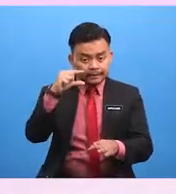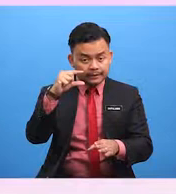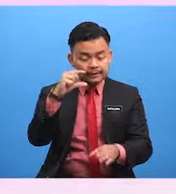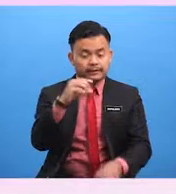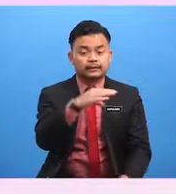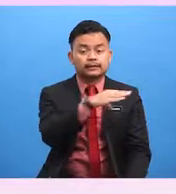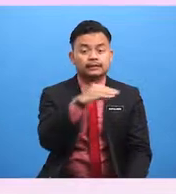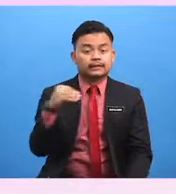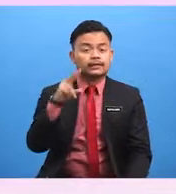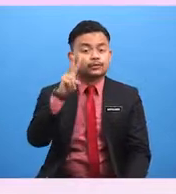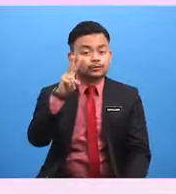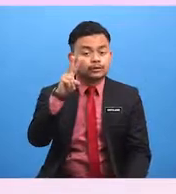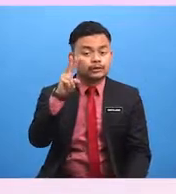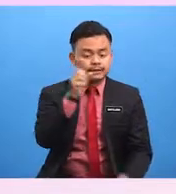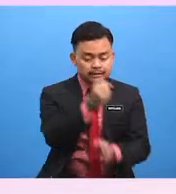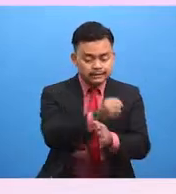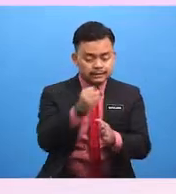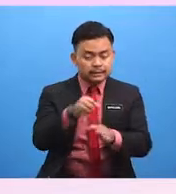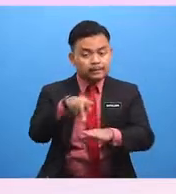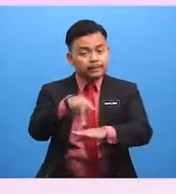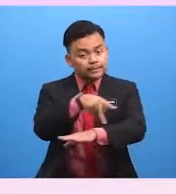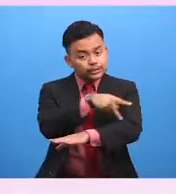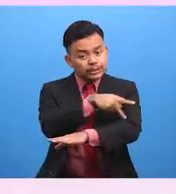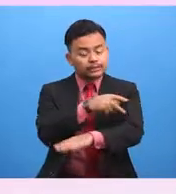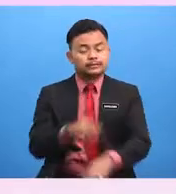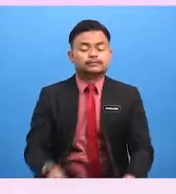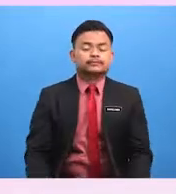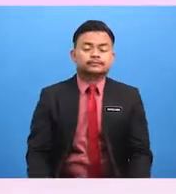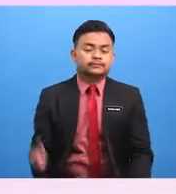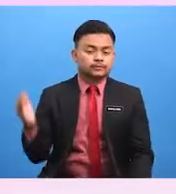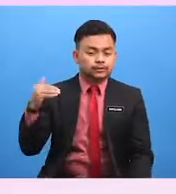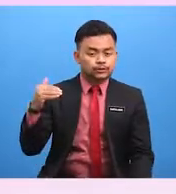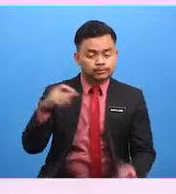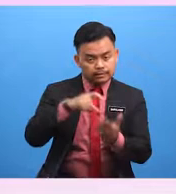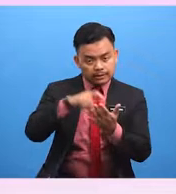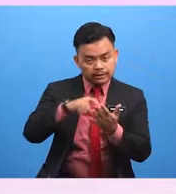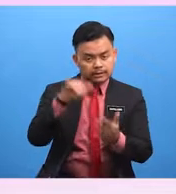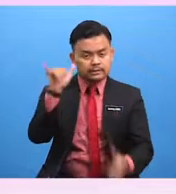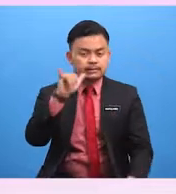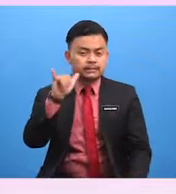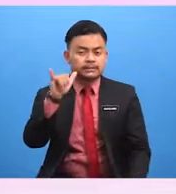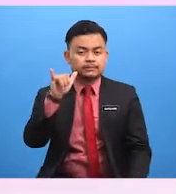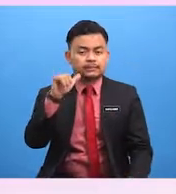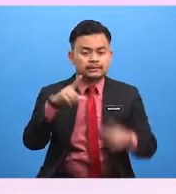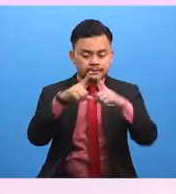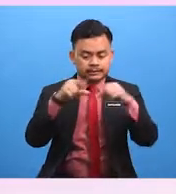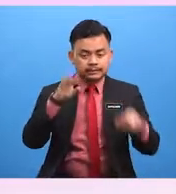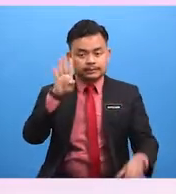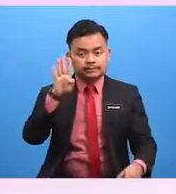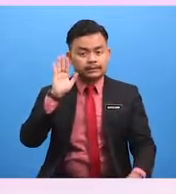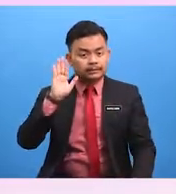panjang. Jom kita cuba lakar bersama-sama segi 4 tepat di atas